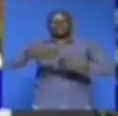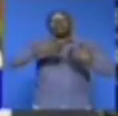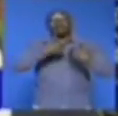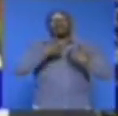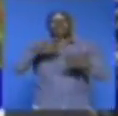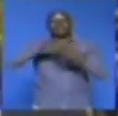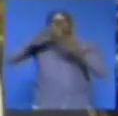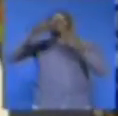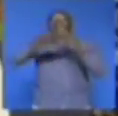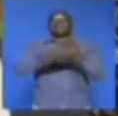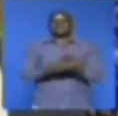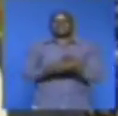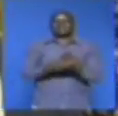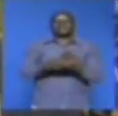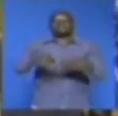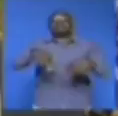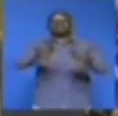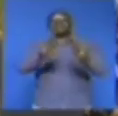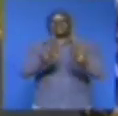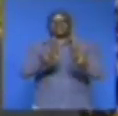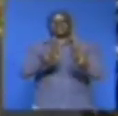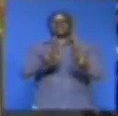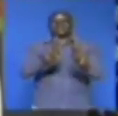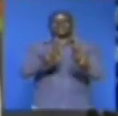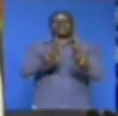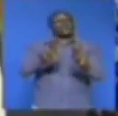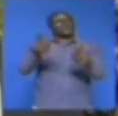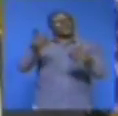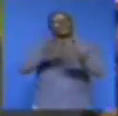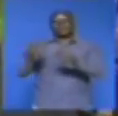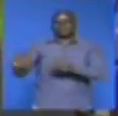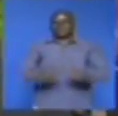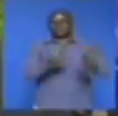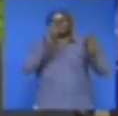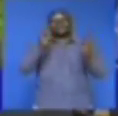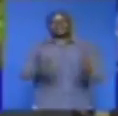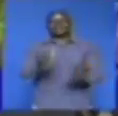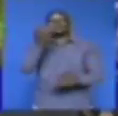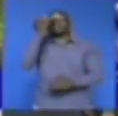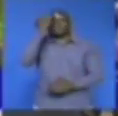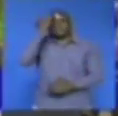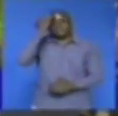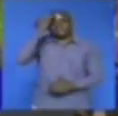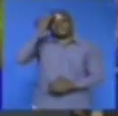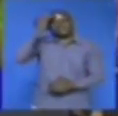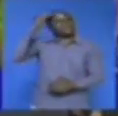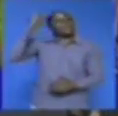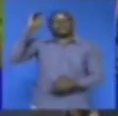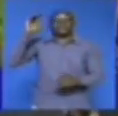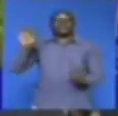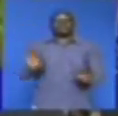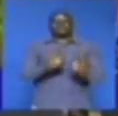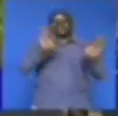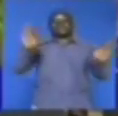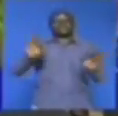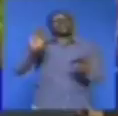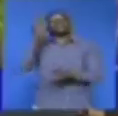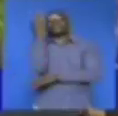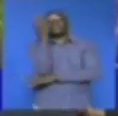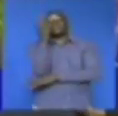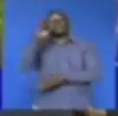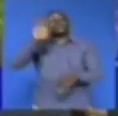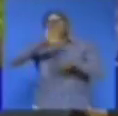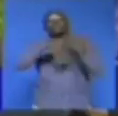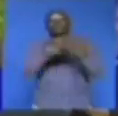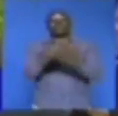vont quand même permettre aux premiers acteurs de la filière, à savoir les fêtières de carité et toutes les femmes qui se trouvent